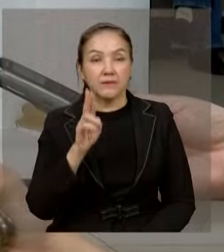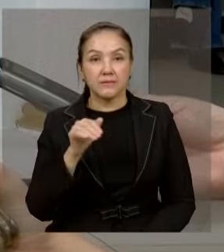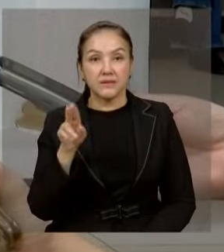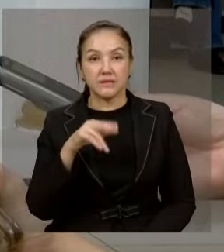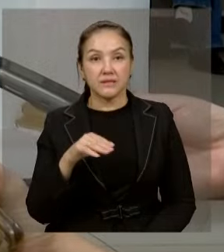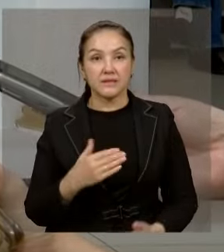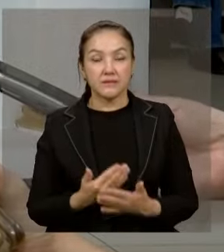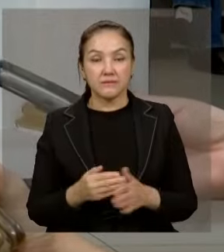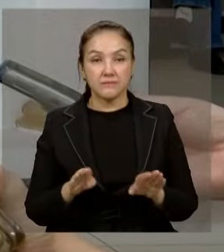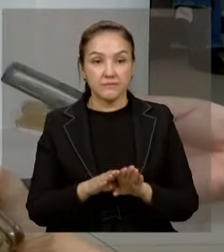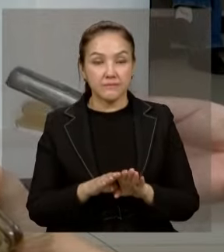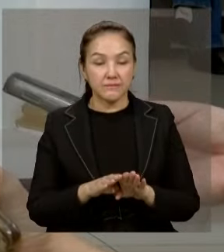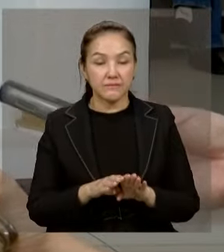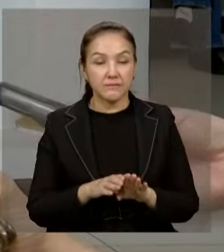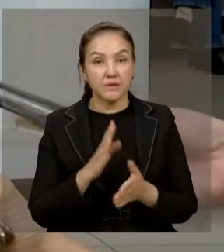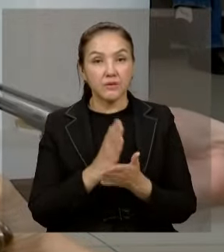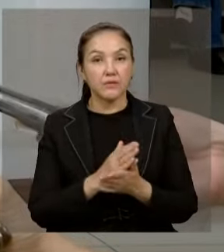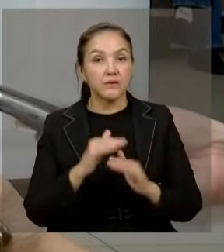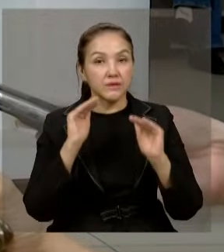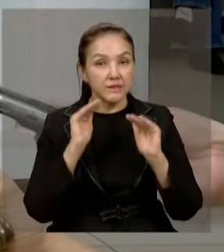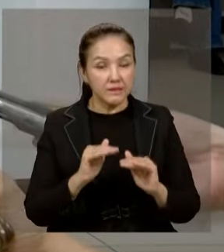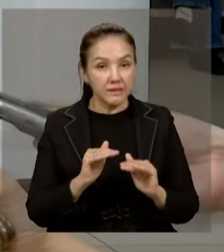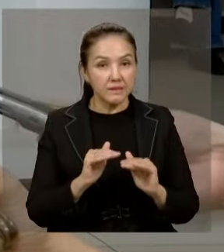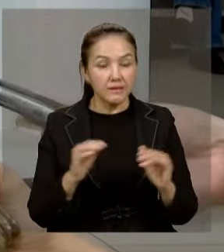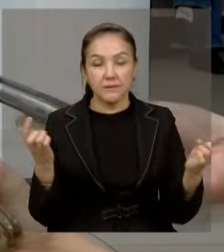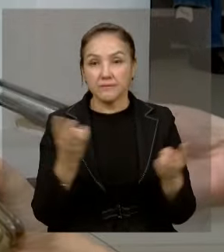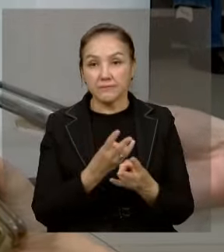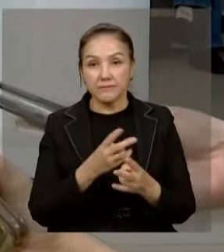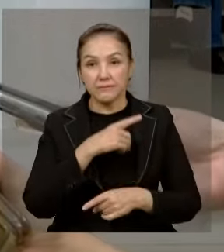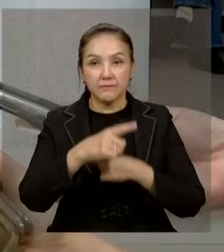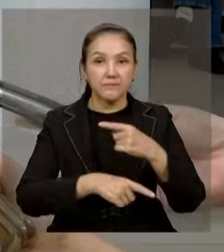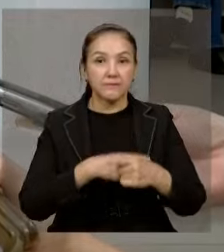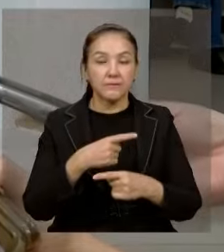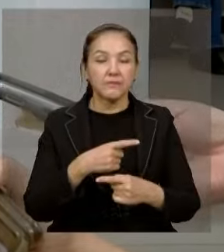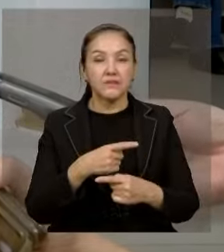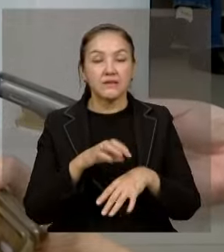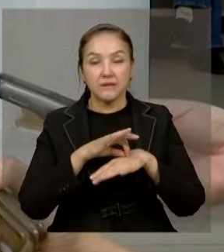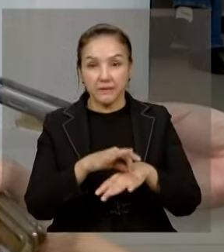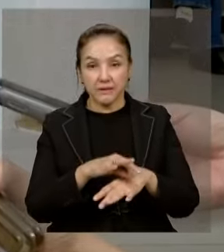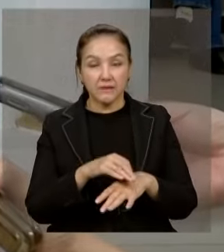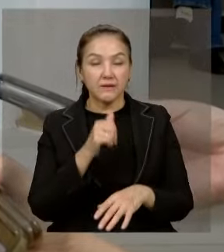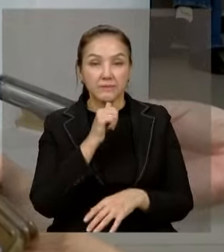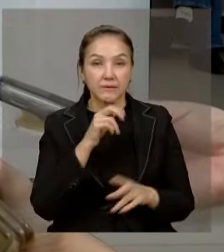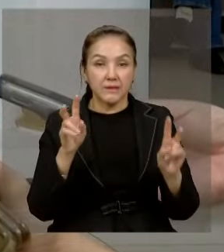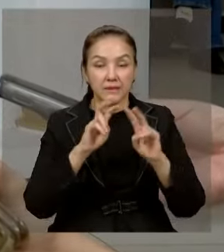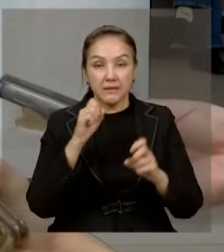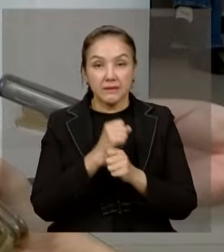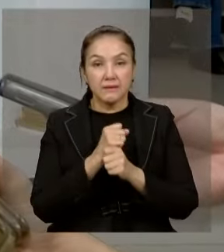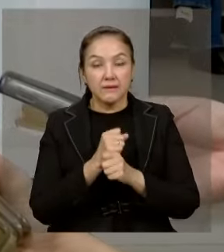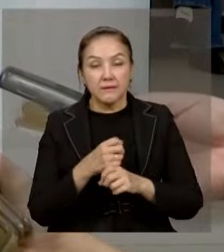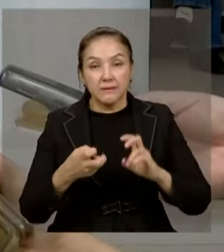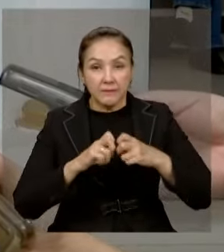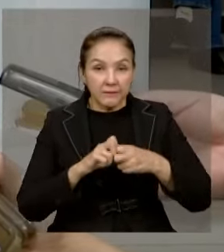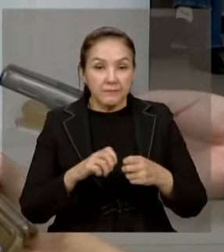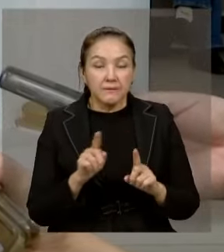этих электростанций очень низкие необходимо и дальше провести исследовательские работы проблема